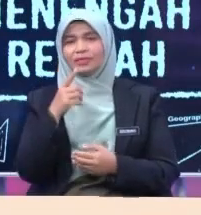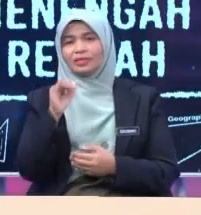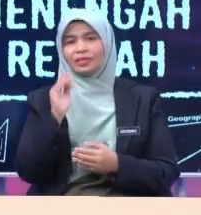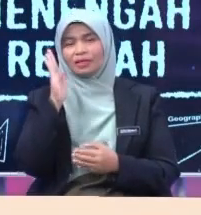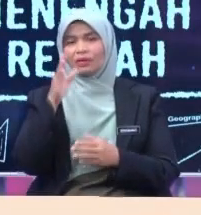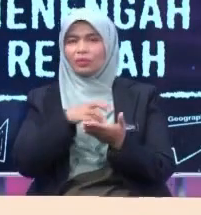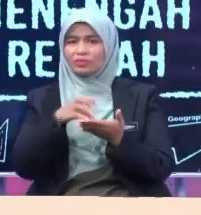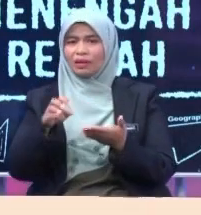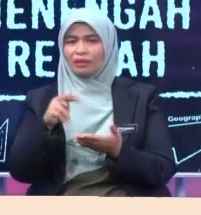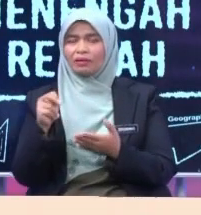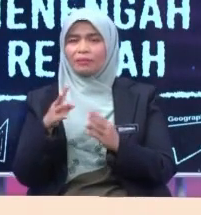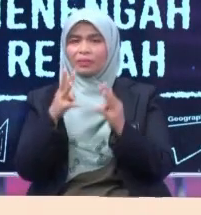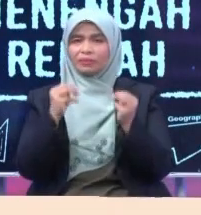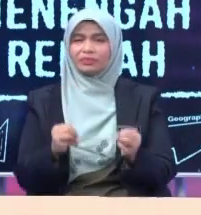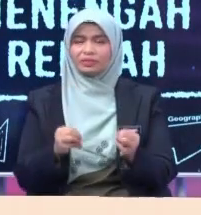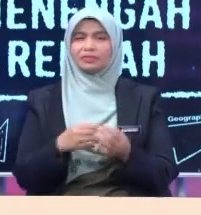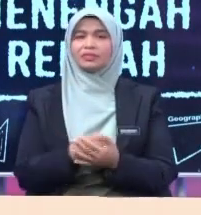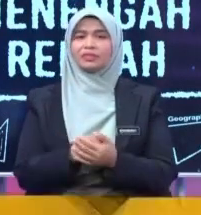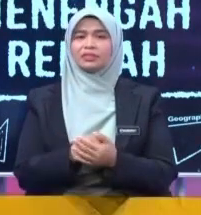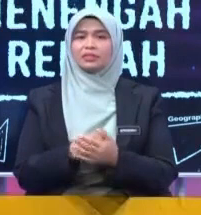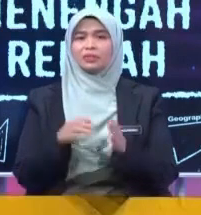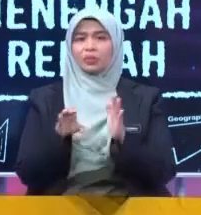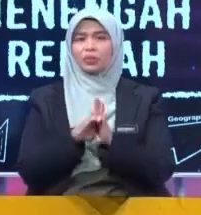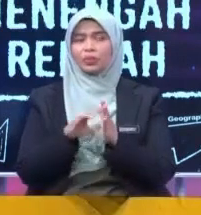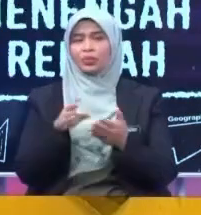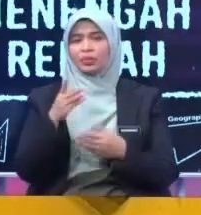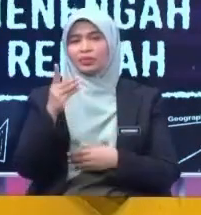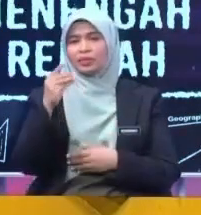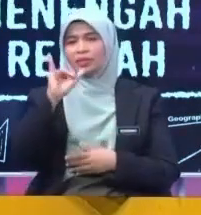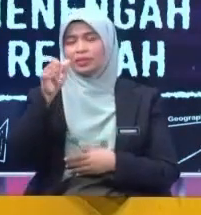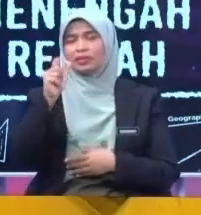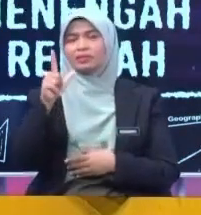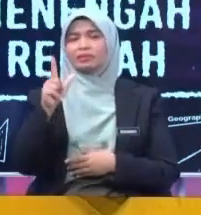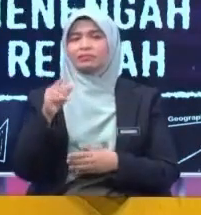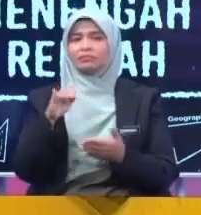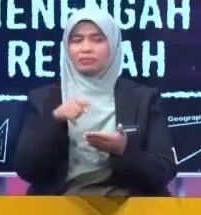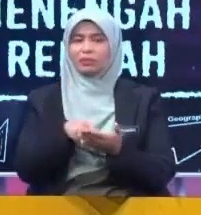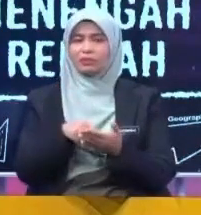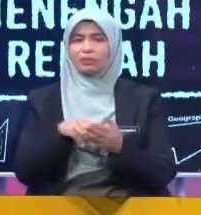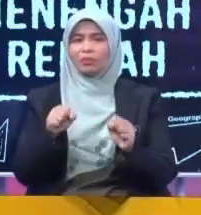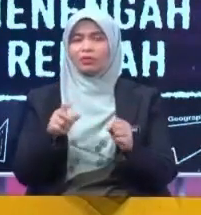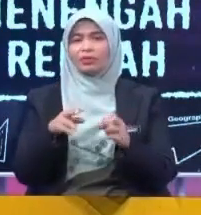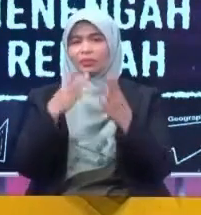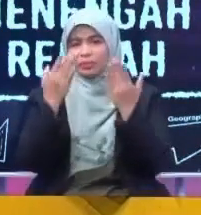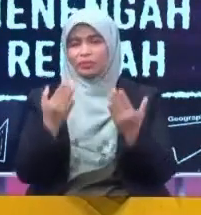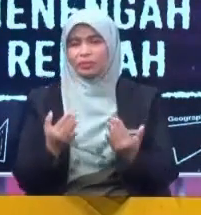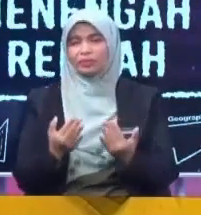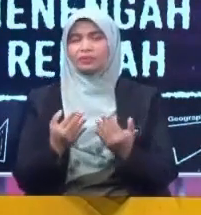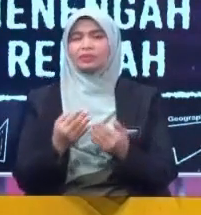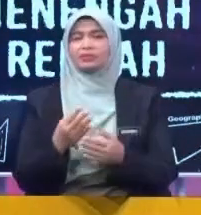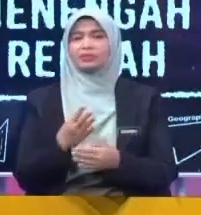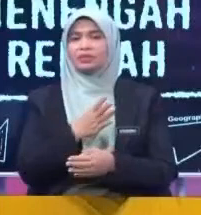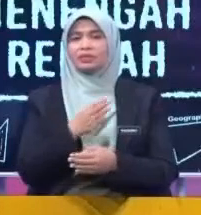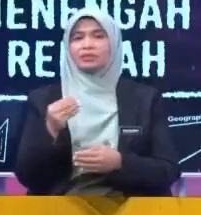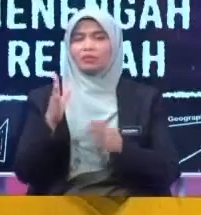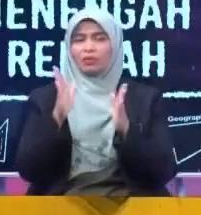Allah bagi kelebihan kepada Dajjal ni, boleh menurunkan hujan, boleh menjadikan tumbuhan itu subur. Jadi orang yang beriman takkan ikut